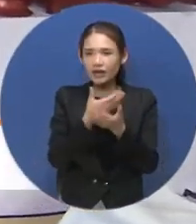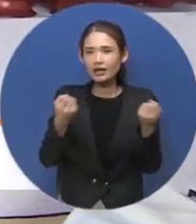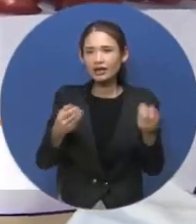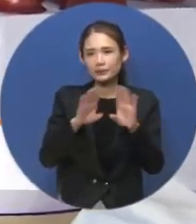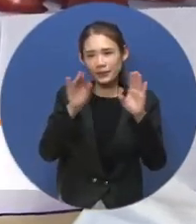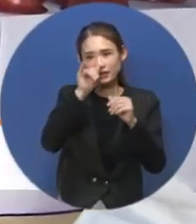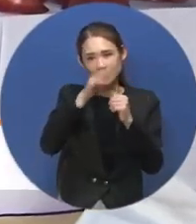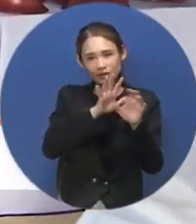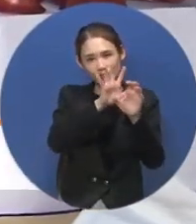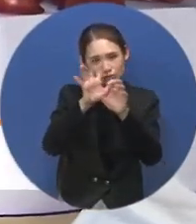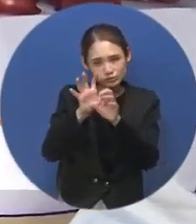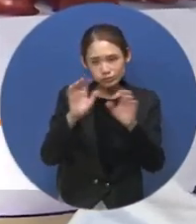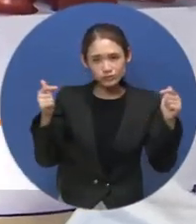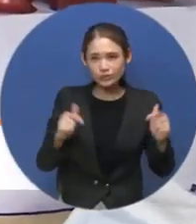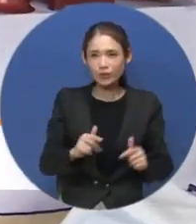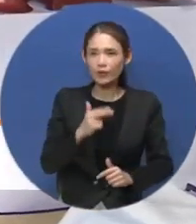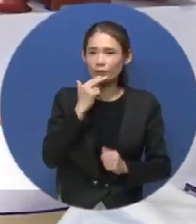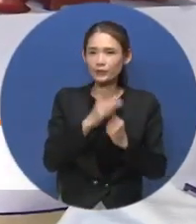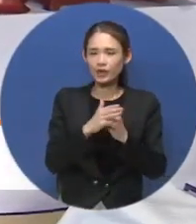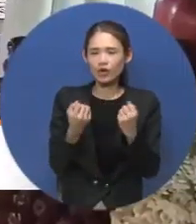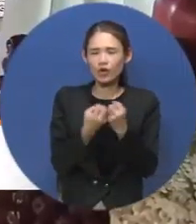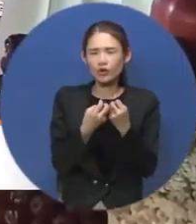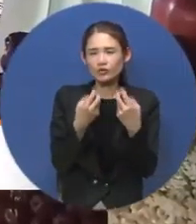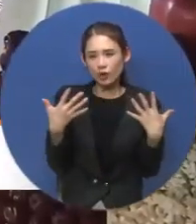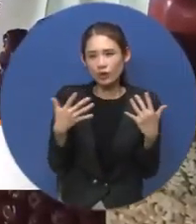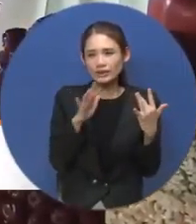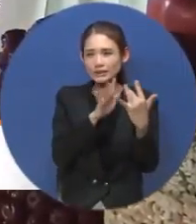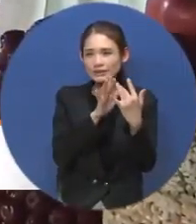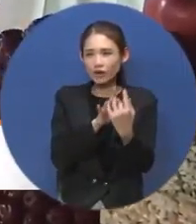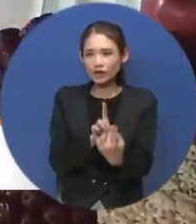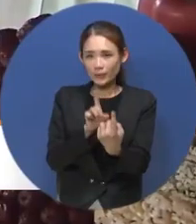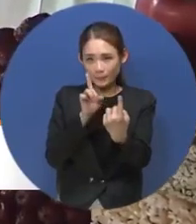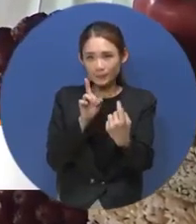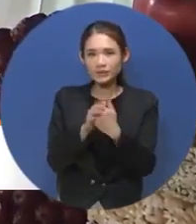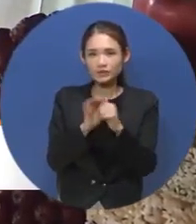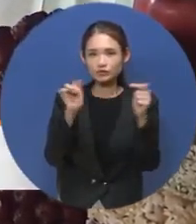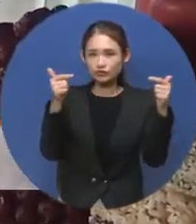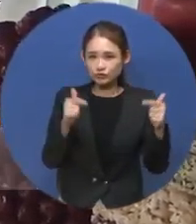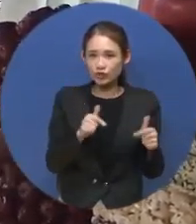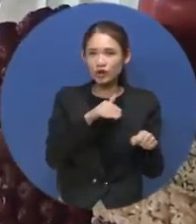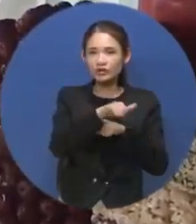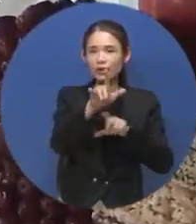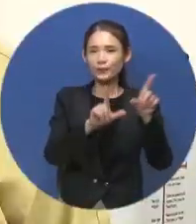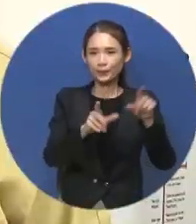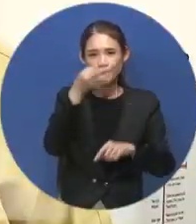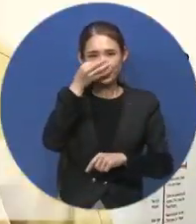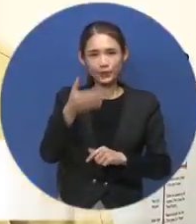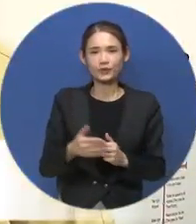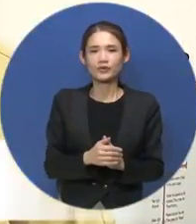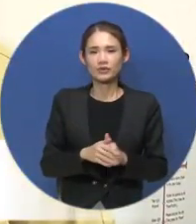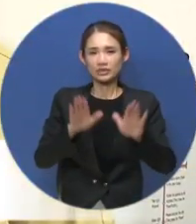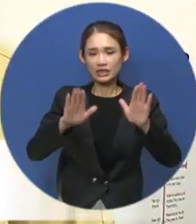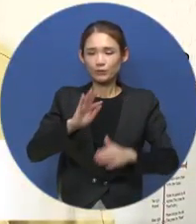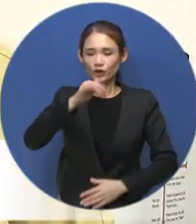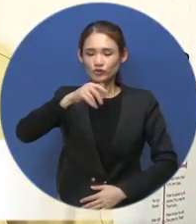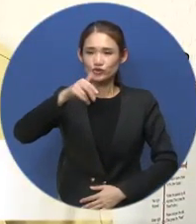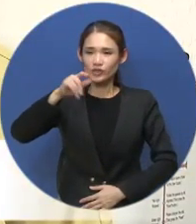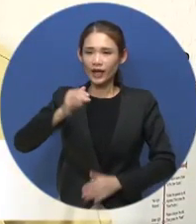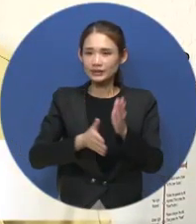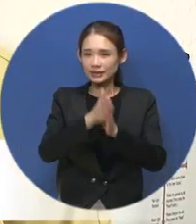측은 당초 올해 축제를 인원 통제가 가능한 규모로 철저히 방역하고 매주 주말을 이용해